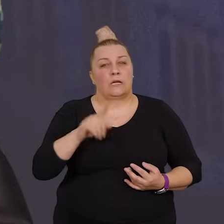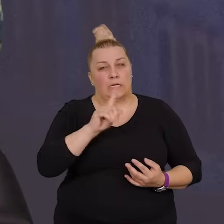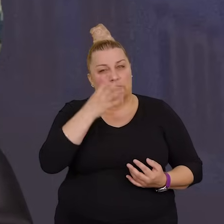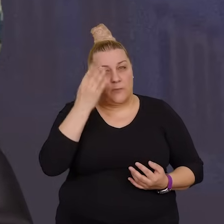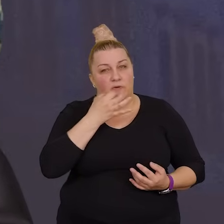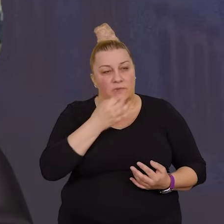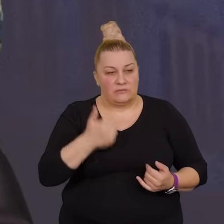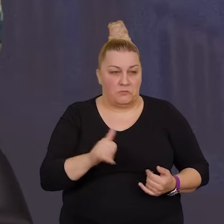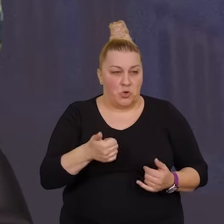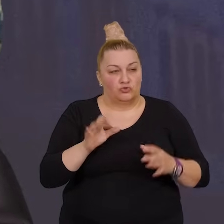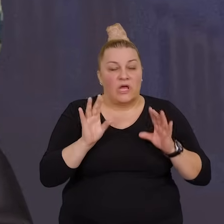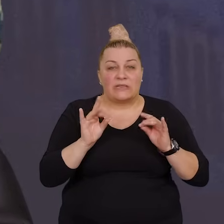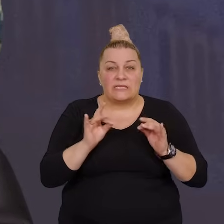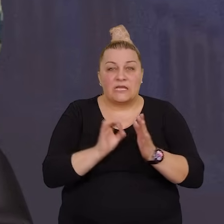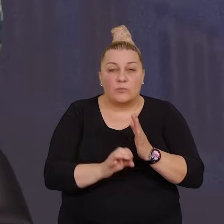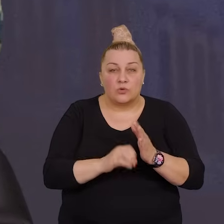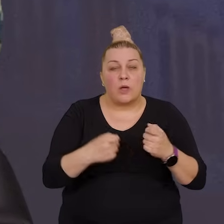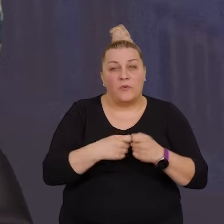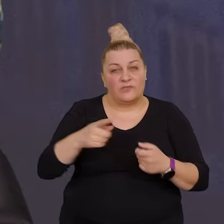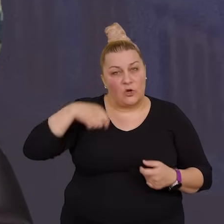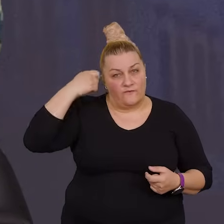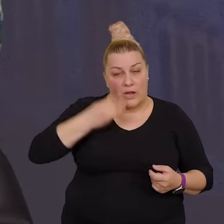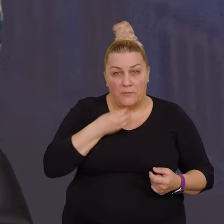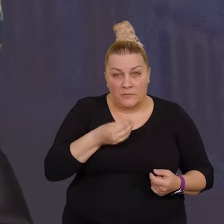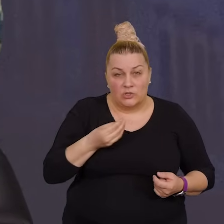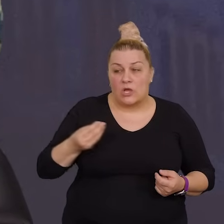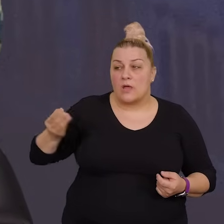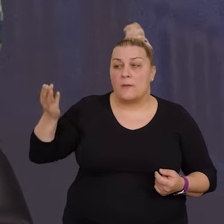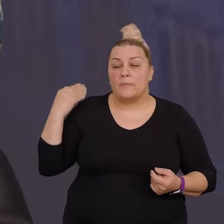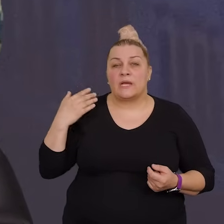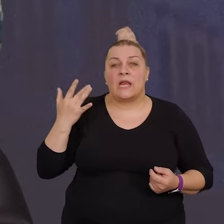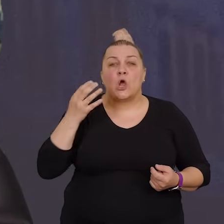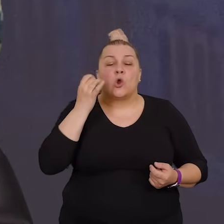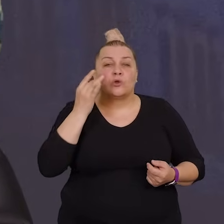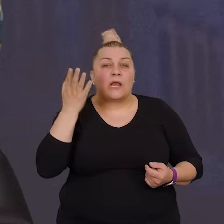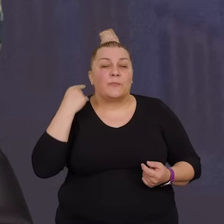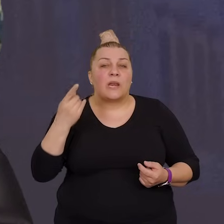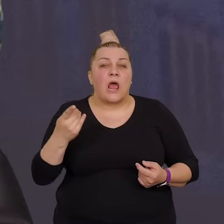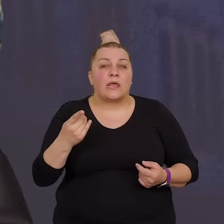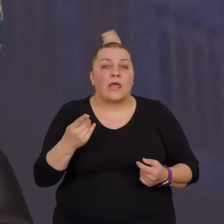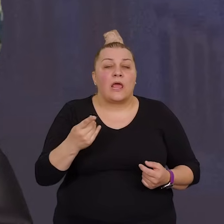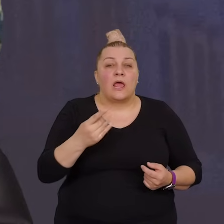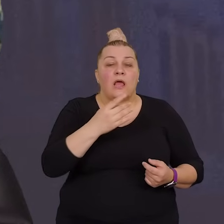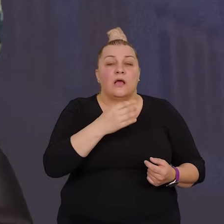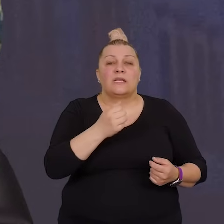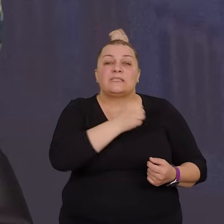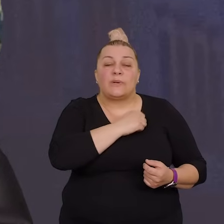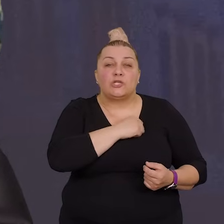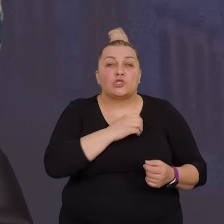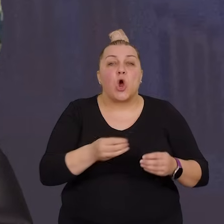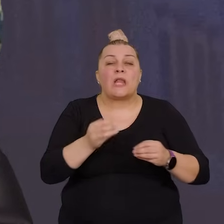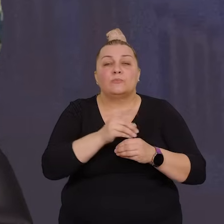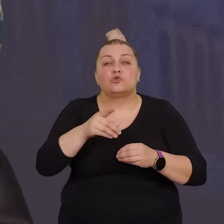posljednjim 10 minuta ćemo pričati o ovome filmu. Prije par dana je bila premijera u splitskom nadbiskupskom